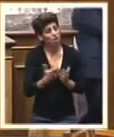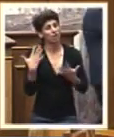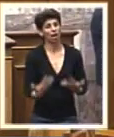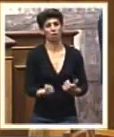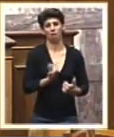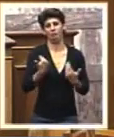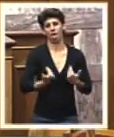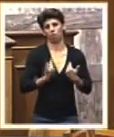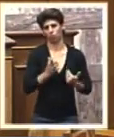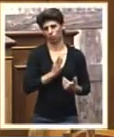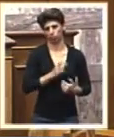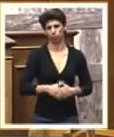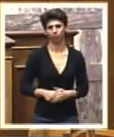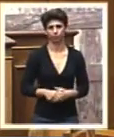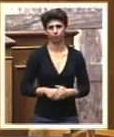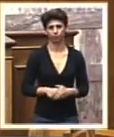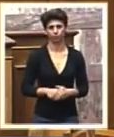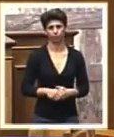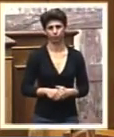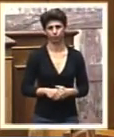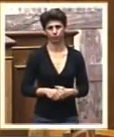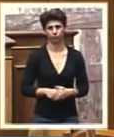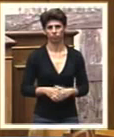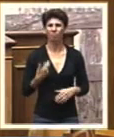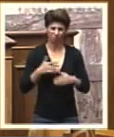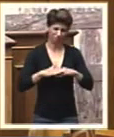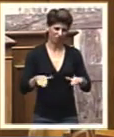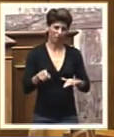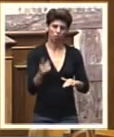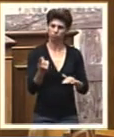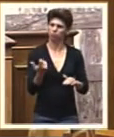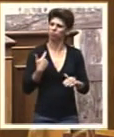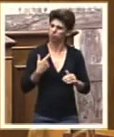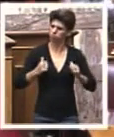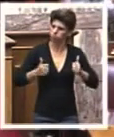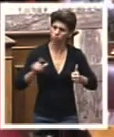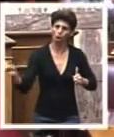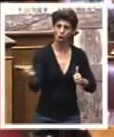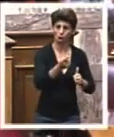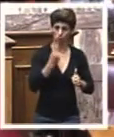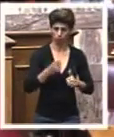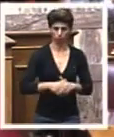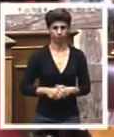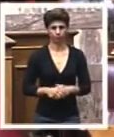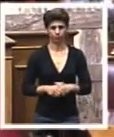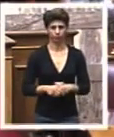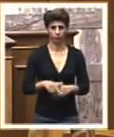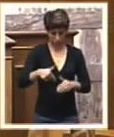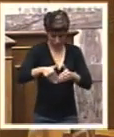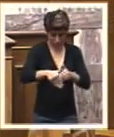μας. Και μαζί τελειώνω με μια προτροπή. Στις